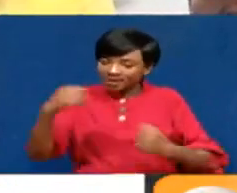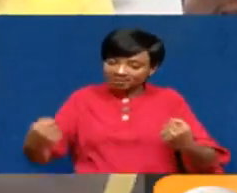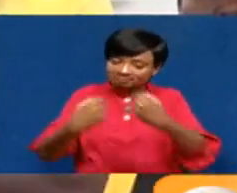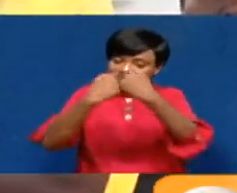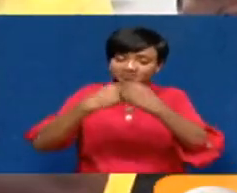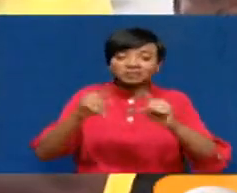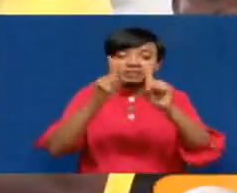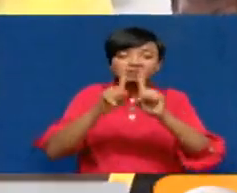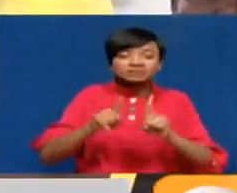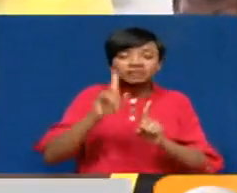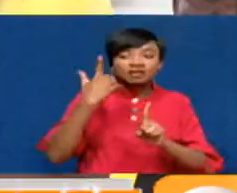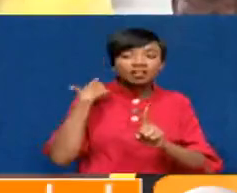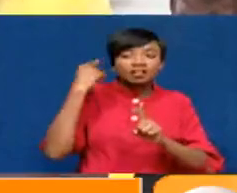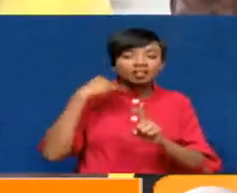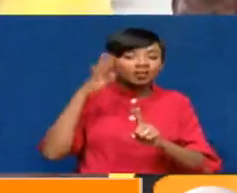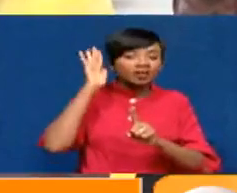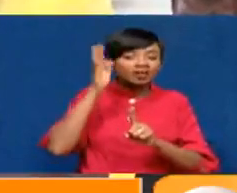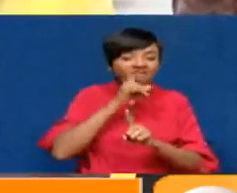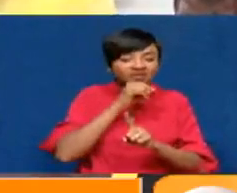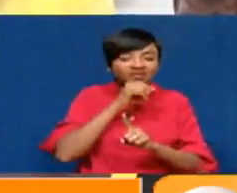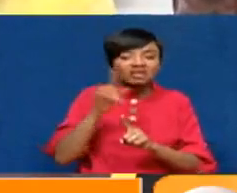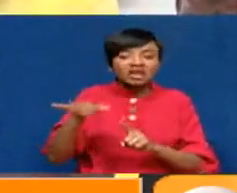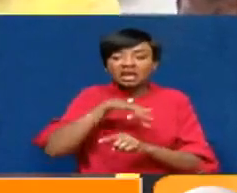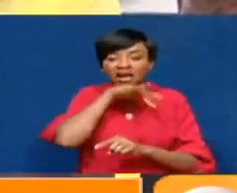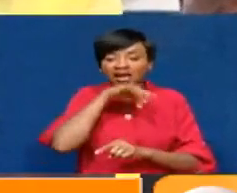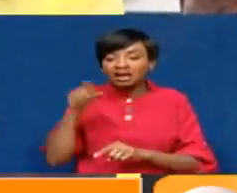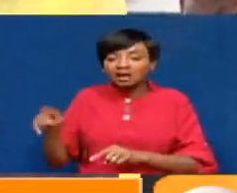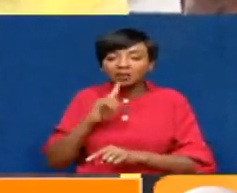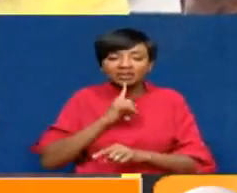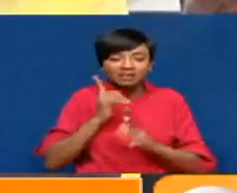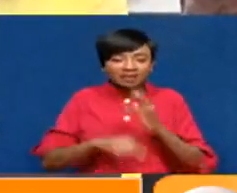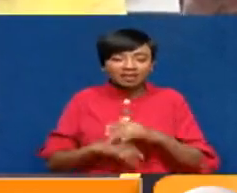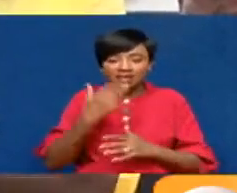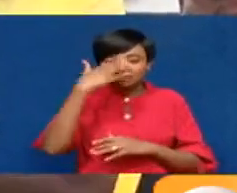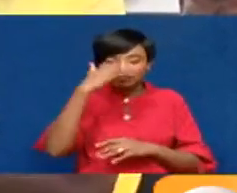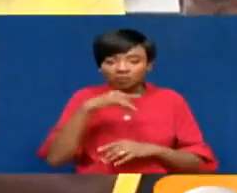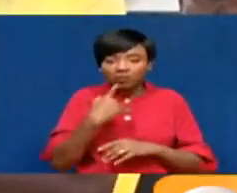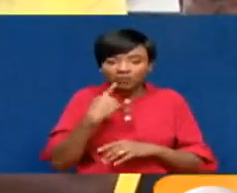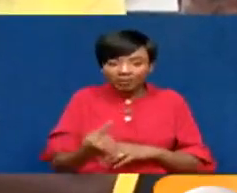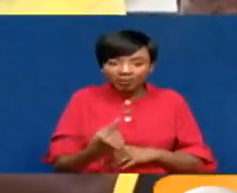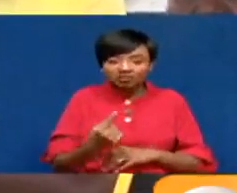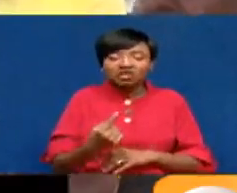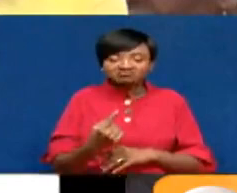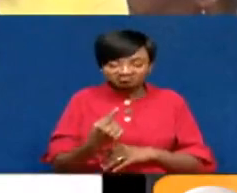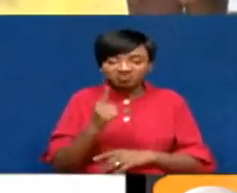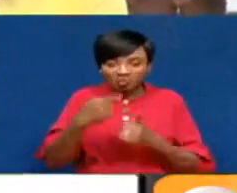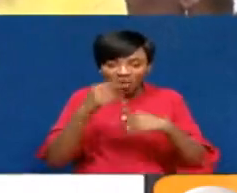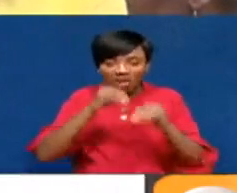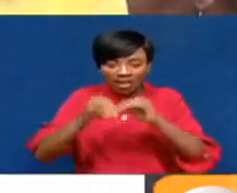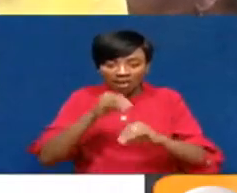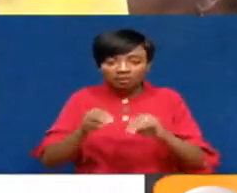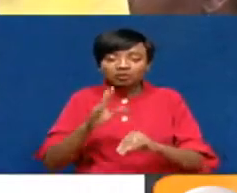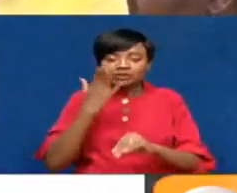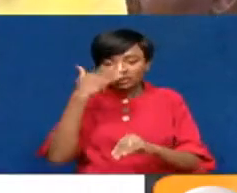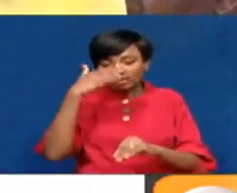tumesikia kiongozi wa ODM akisema akiingia siku 100 atateremsha bei ya mbolea